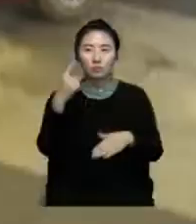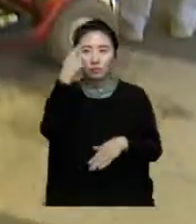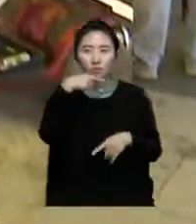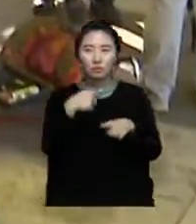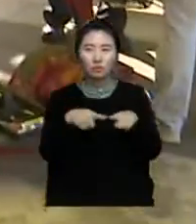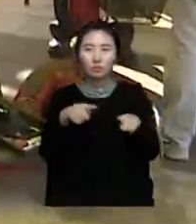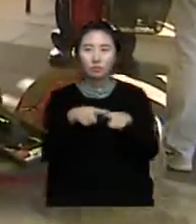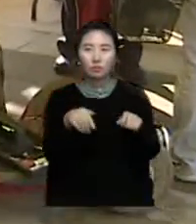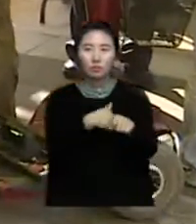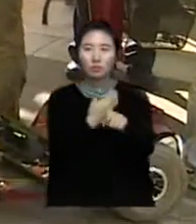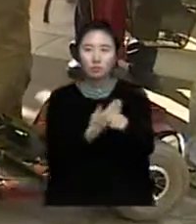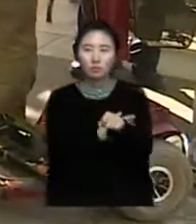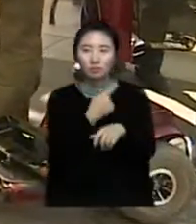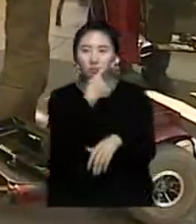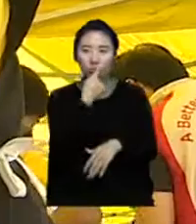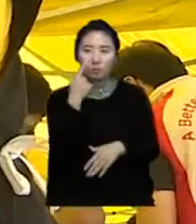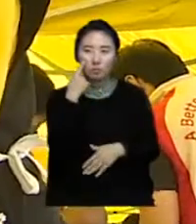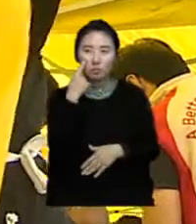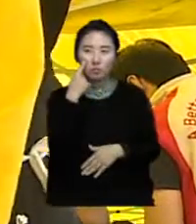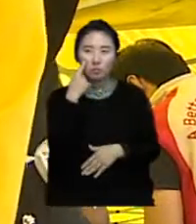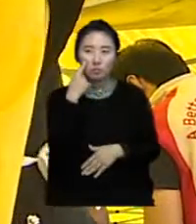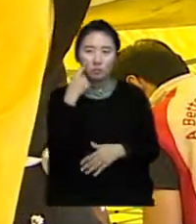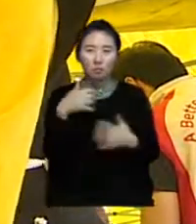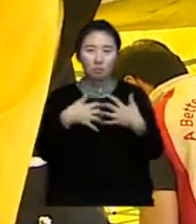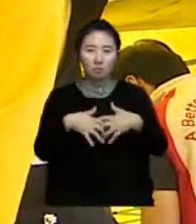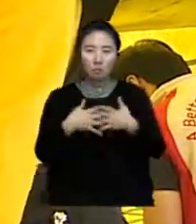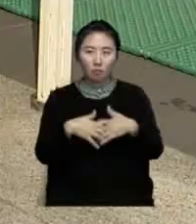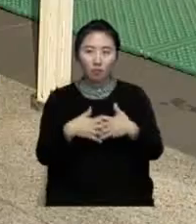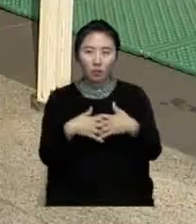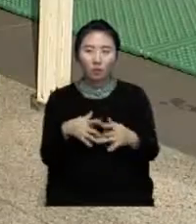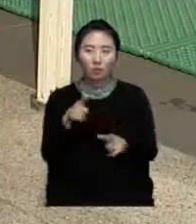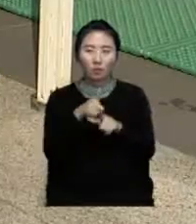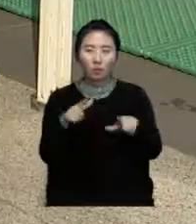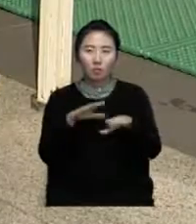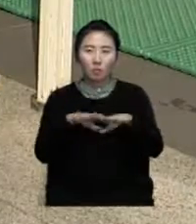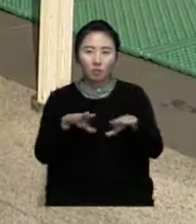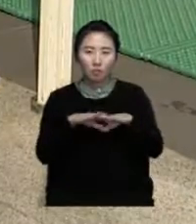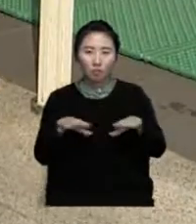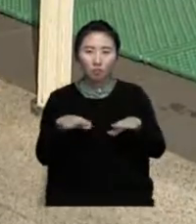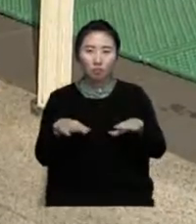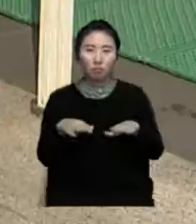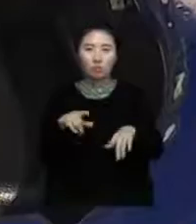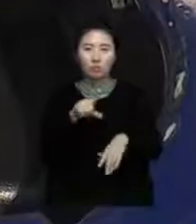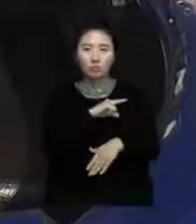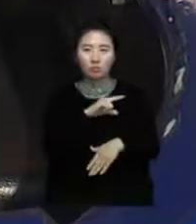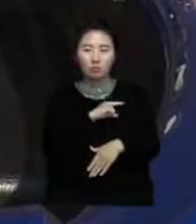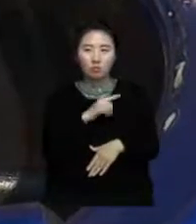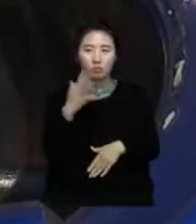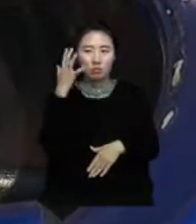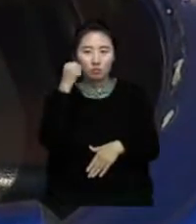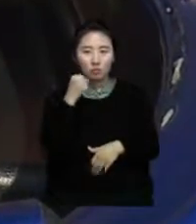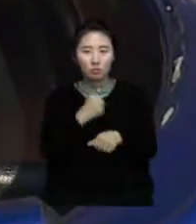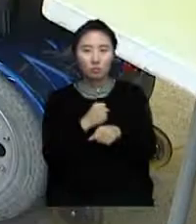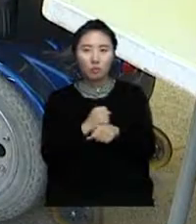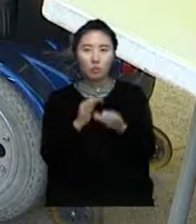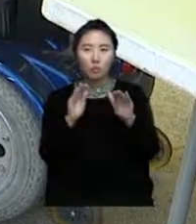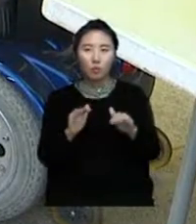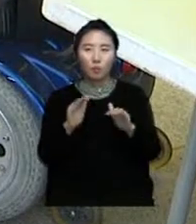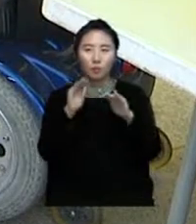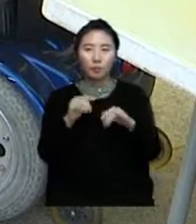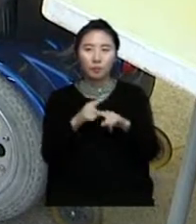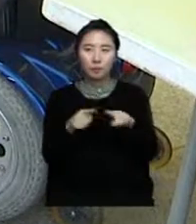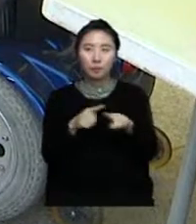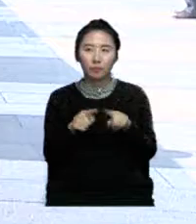심사위원들은 기량을 체크합니다. 모터와 감속기의 분해와 조립, 부품의 명칭 숙지 여부가 오늘의